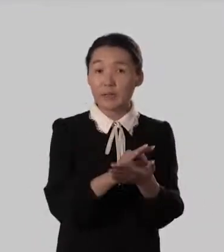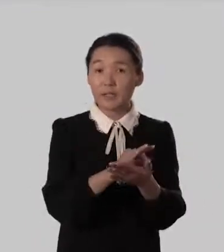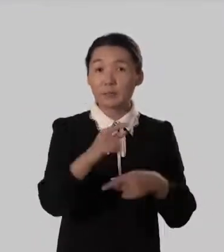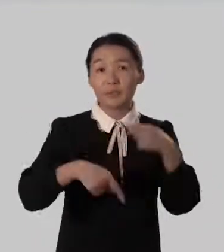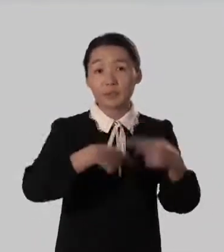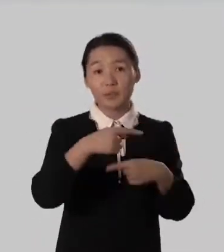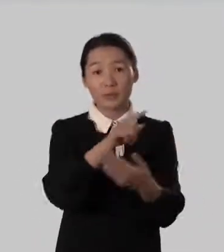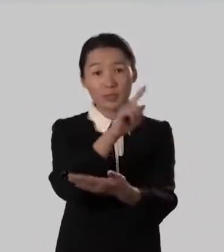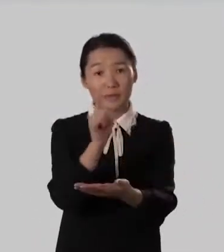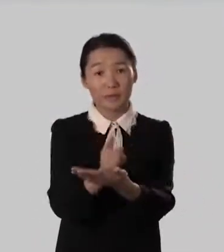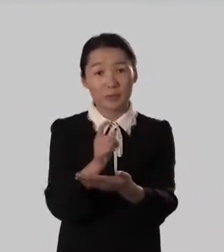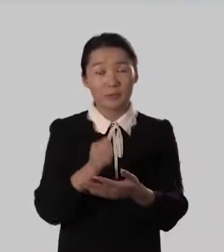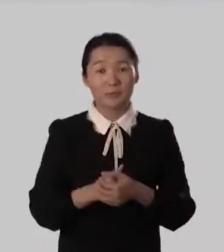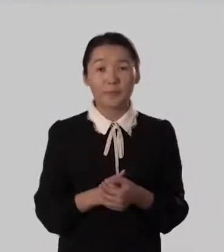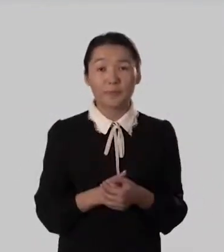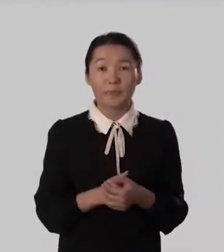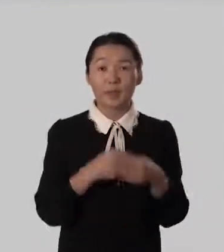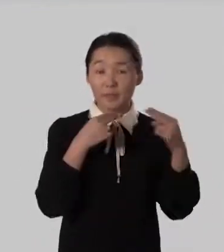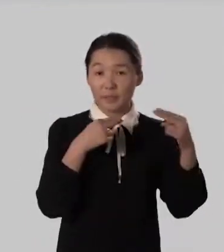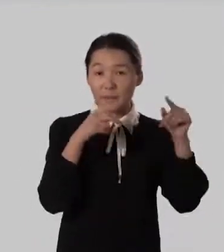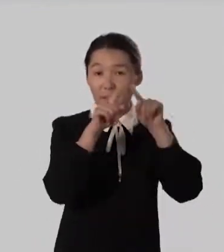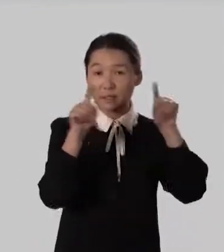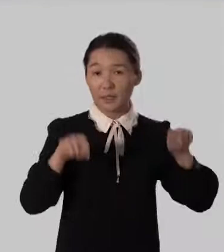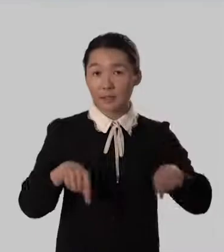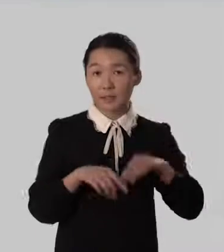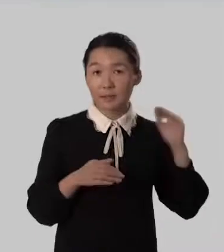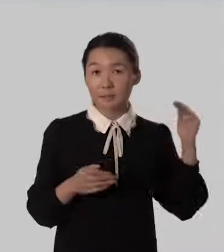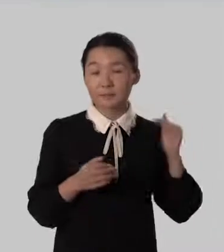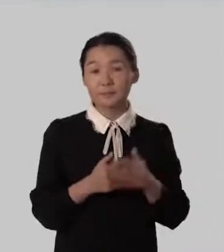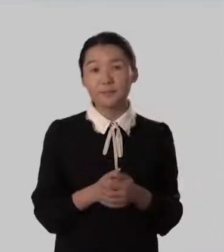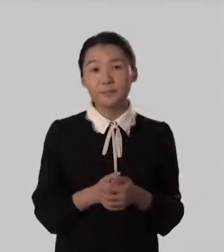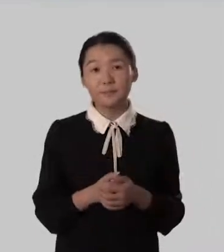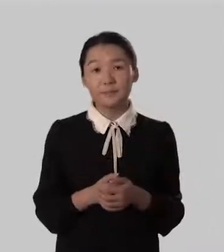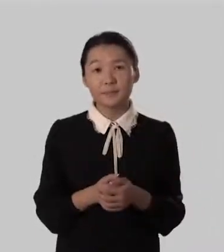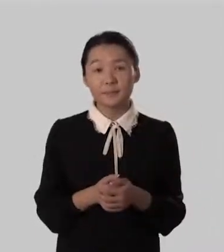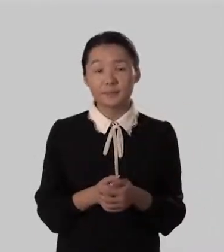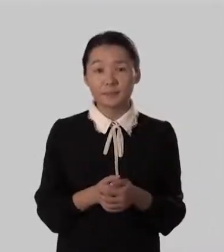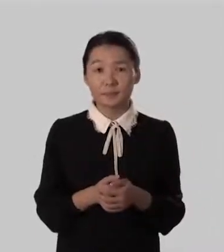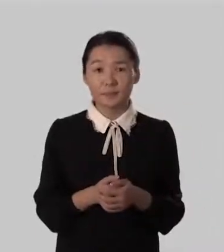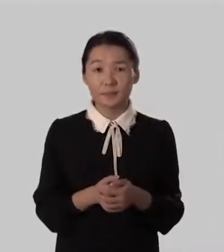ответим с вами на следующие вопросы внимание на экран